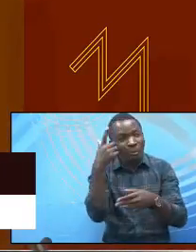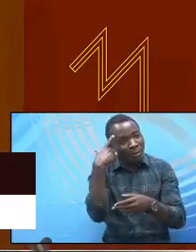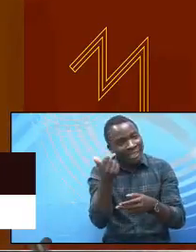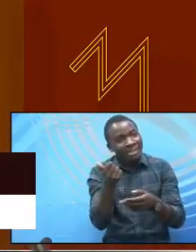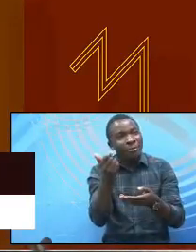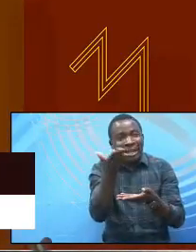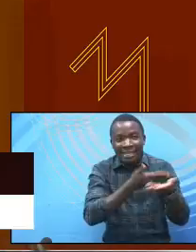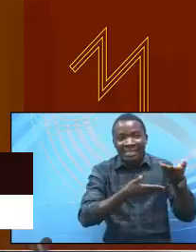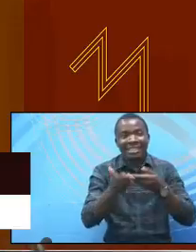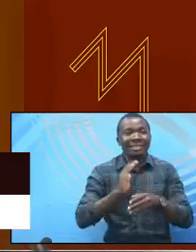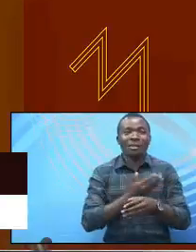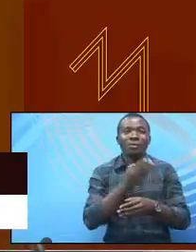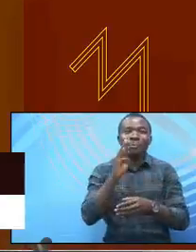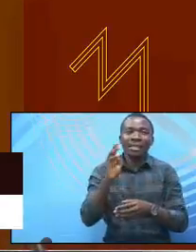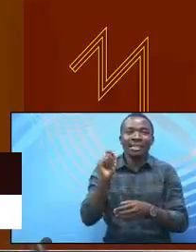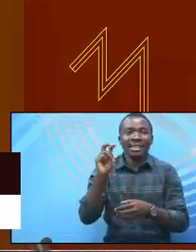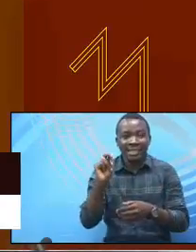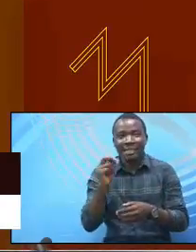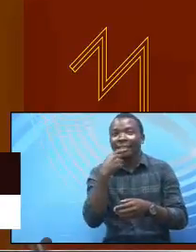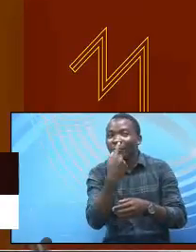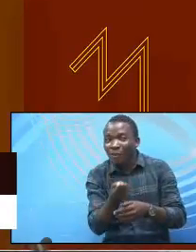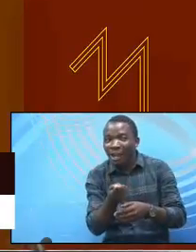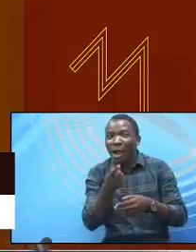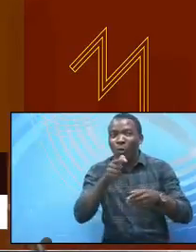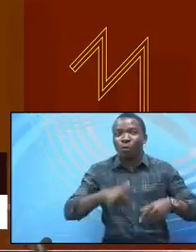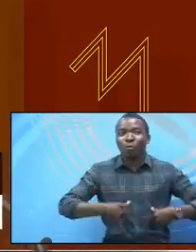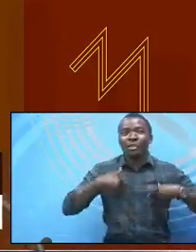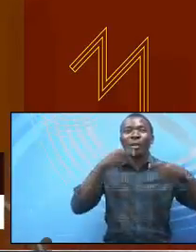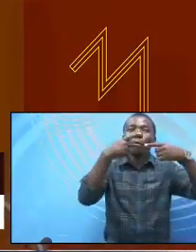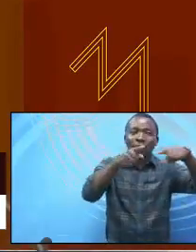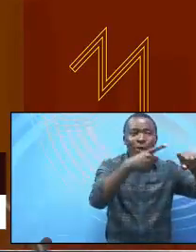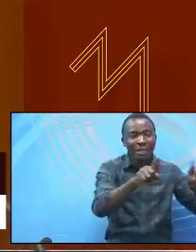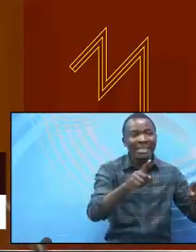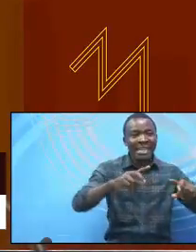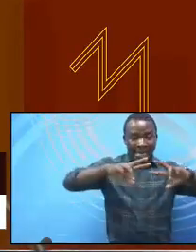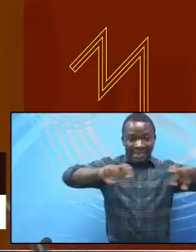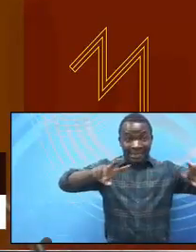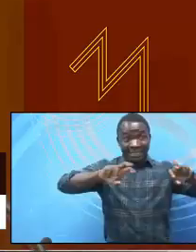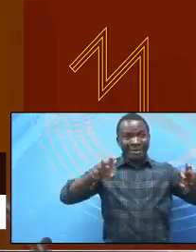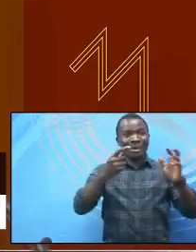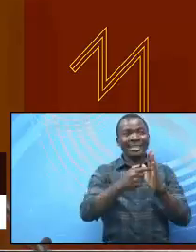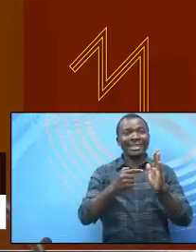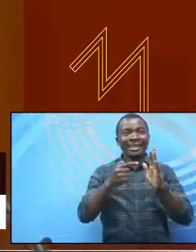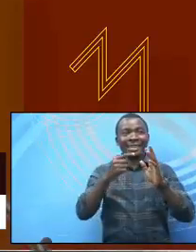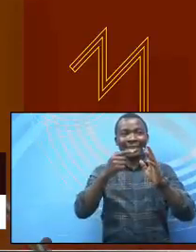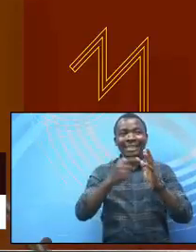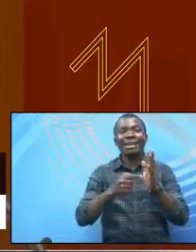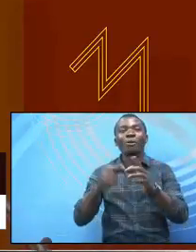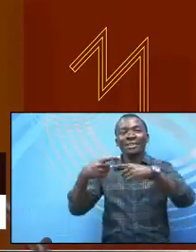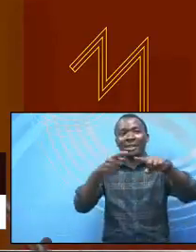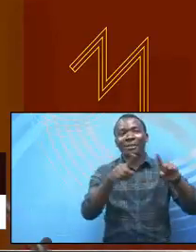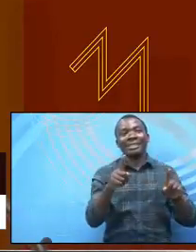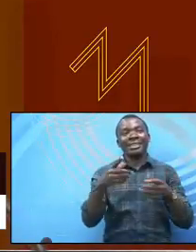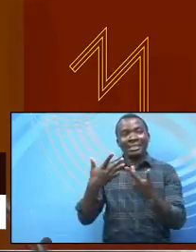cya BTN ikiganiro kivuga ku buzima butandukanye kikavuga kigasesengura ingingo zitandukanye zifite aho zihuriye n'ubuzima